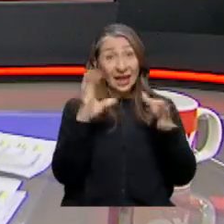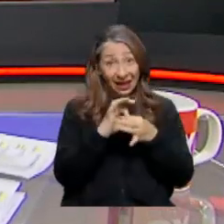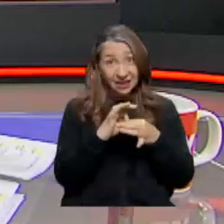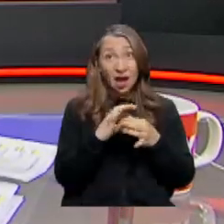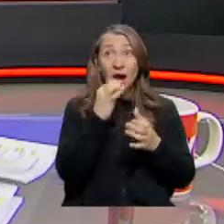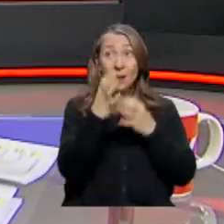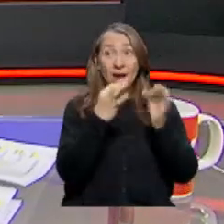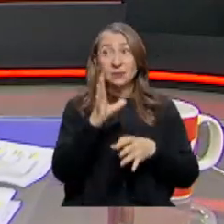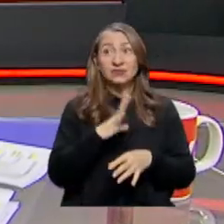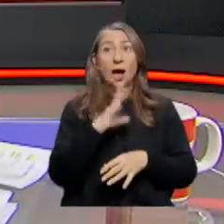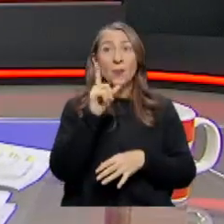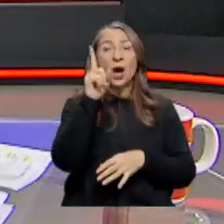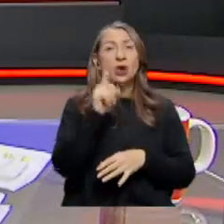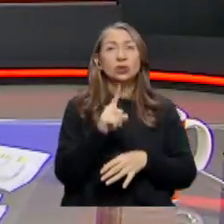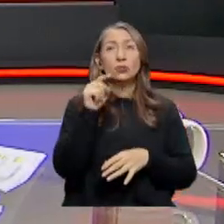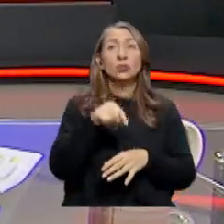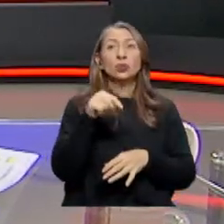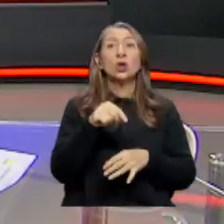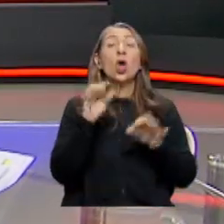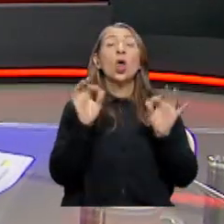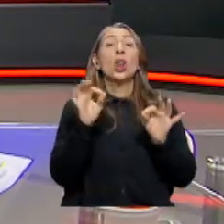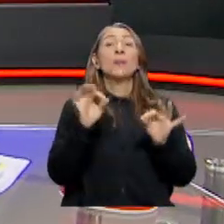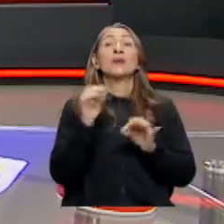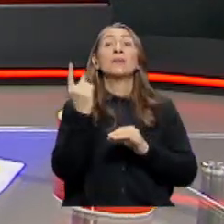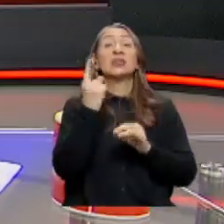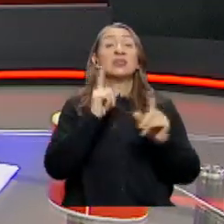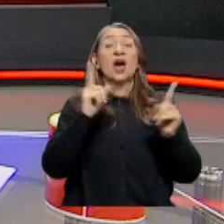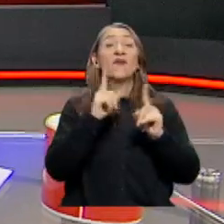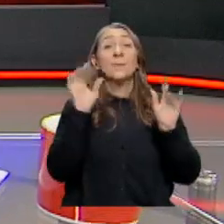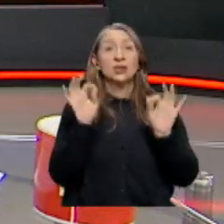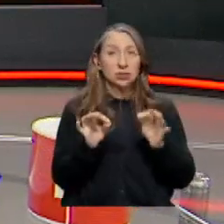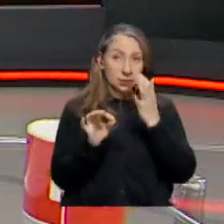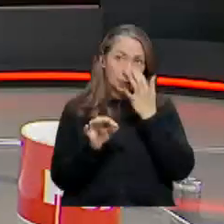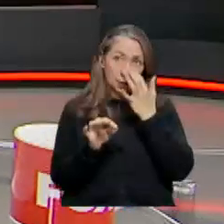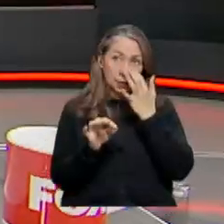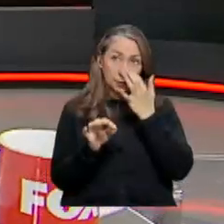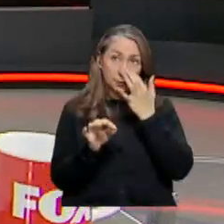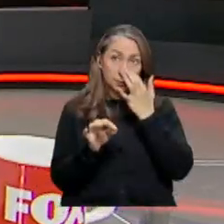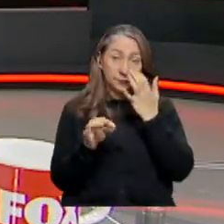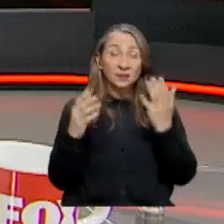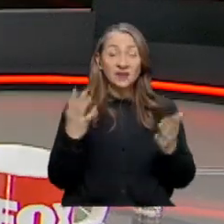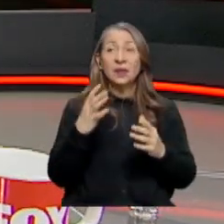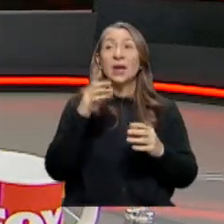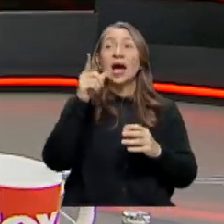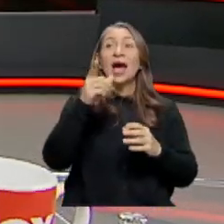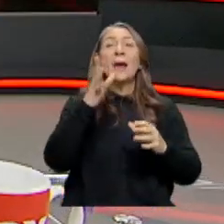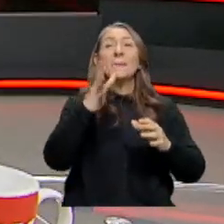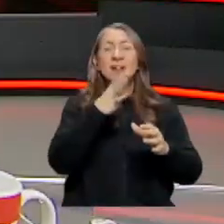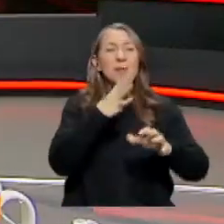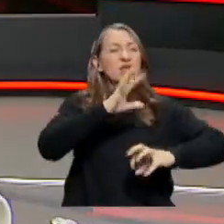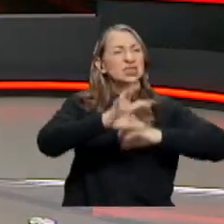ilgilendiren haberlerimiz var. Fakat önce bugün önemli bir dava başladı. Efendim aleni